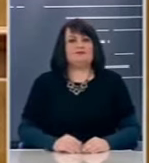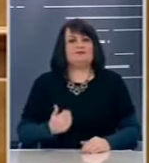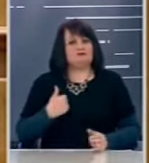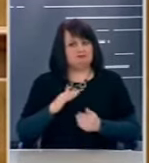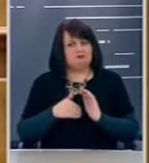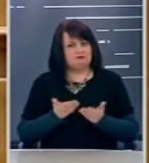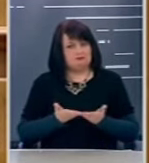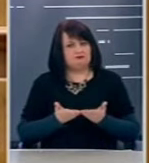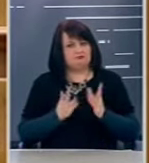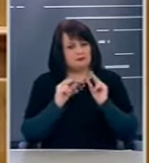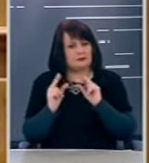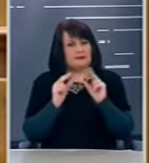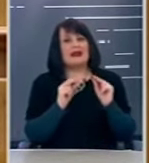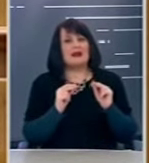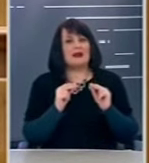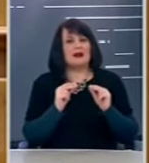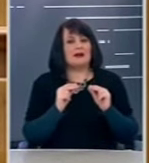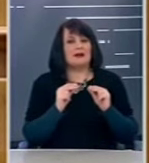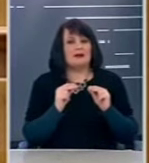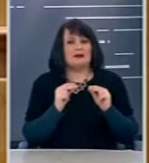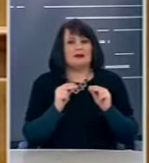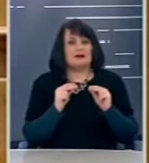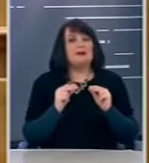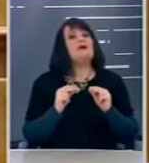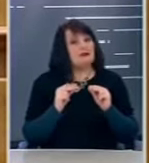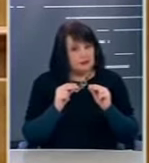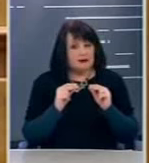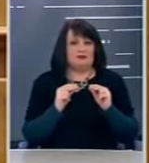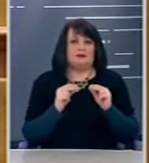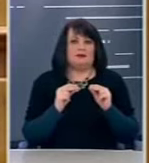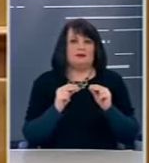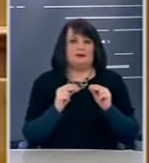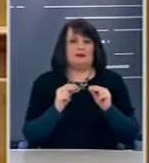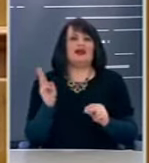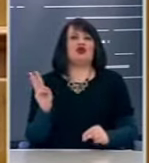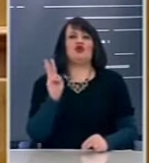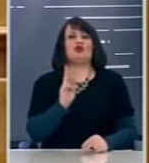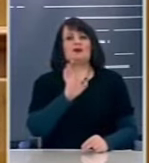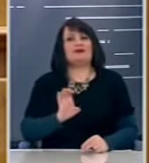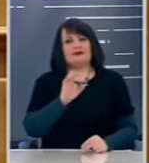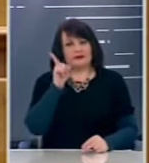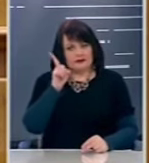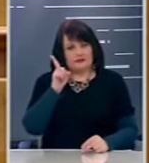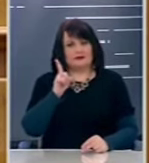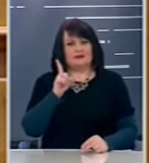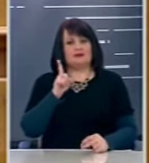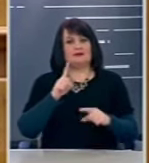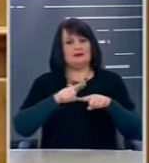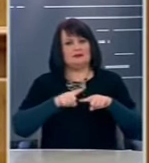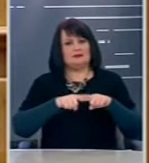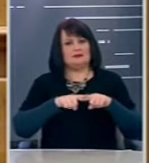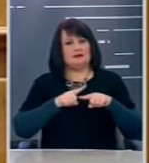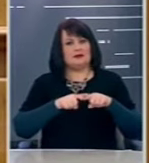απασχόλησε τη συζήτηση μεταξύ των επικεφαλής των θεσμών και του Έλληνα και της